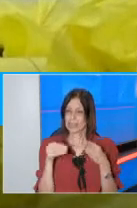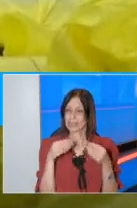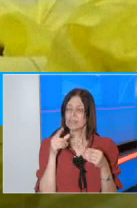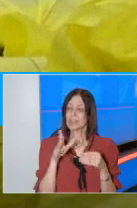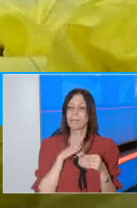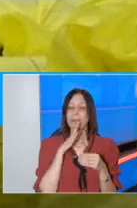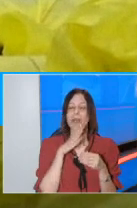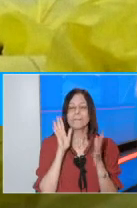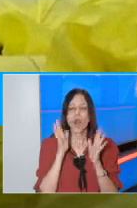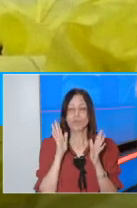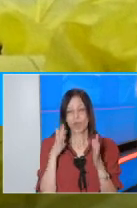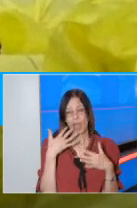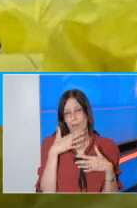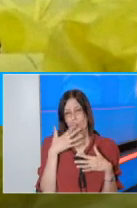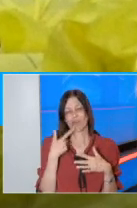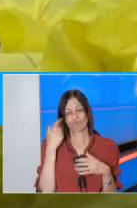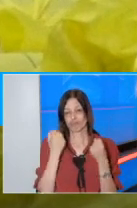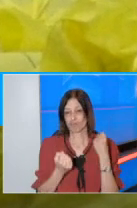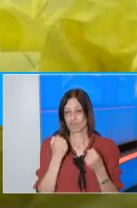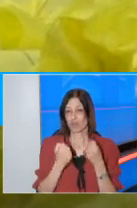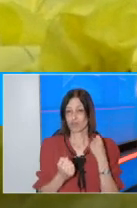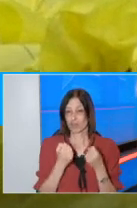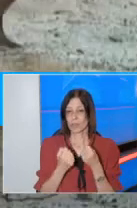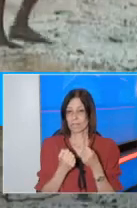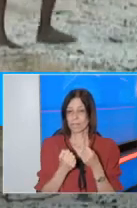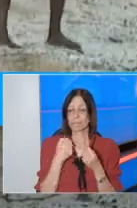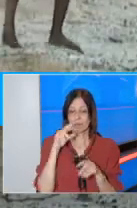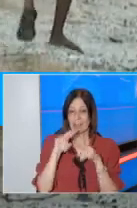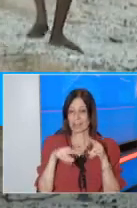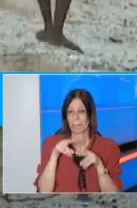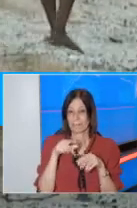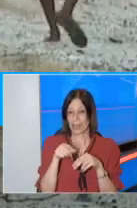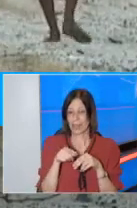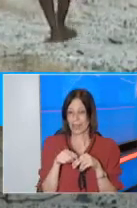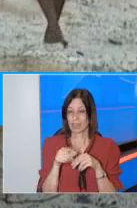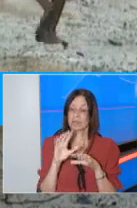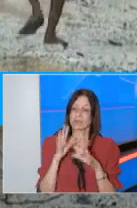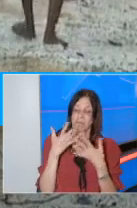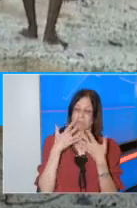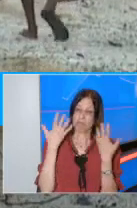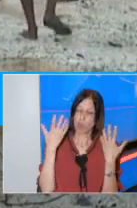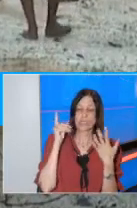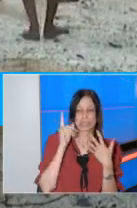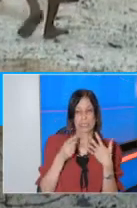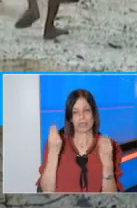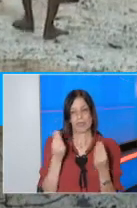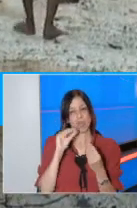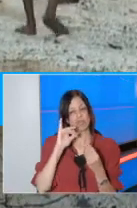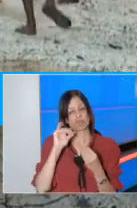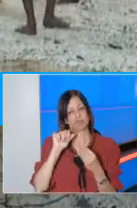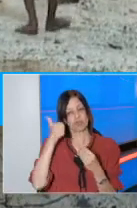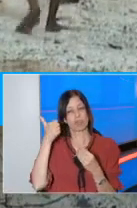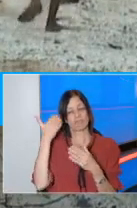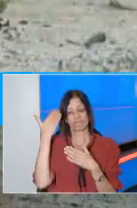וזאת בעיה מאוד מאוד מאוד חמורה שמאוד קשה לטפל בה, ומה שברור זה שצריך קודם כל להיגמל